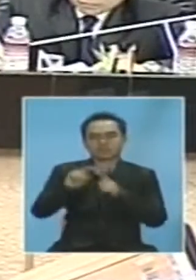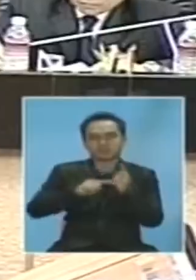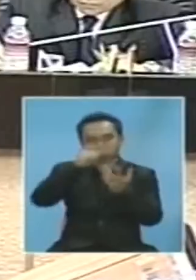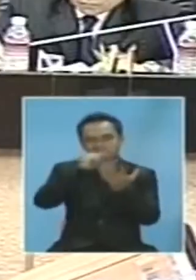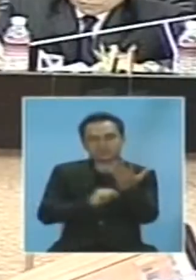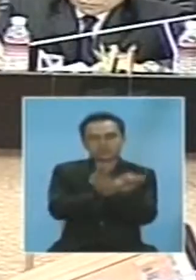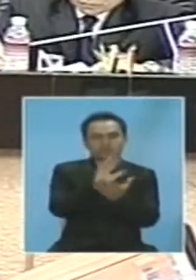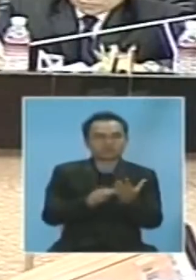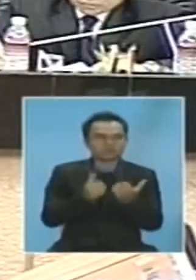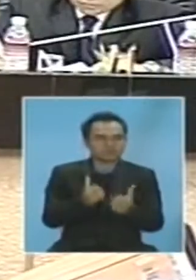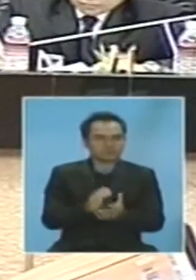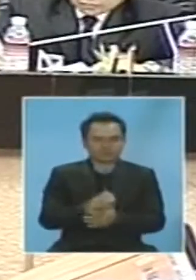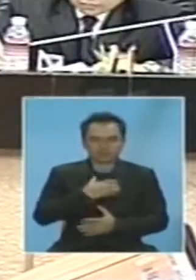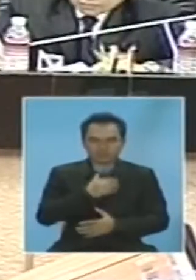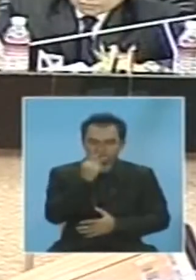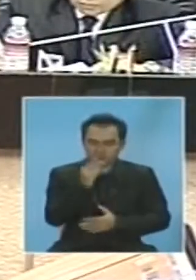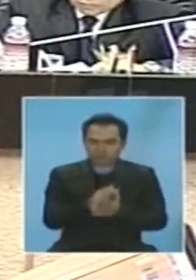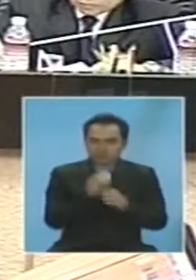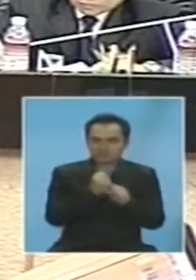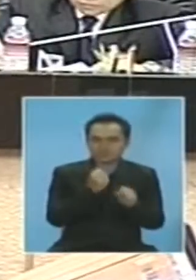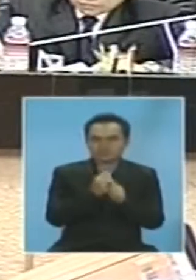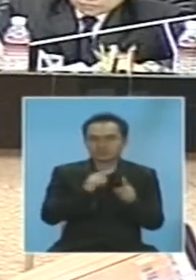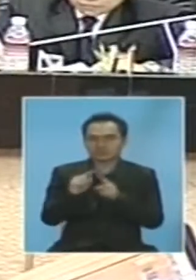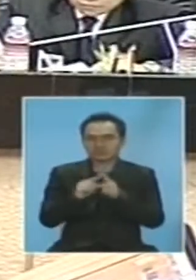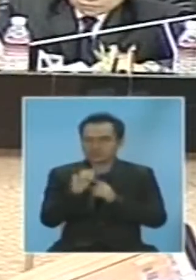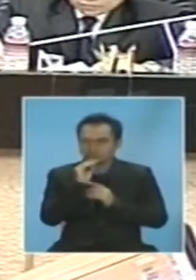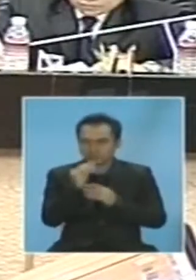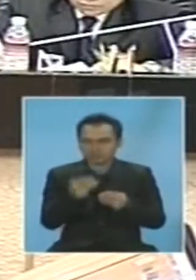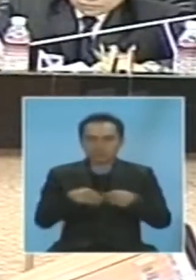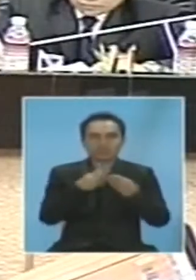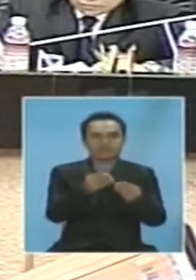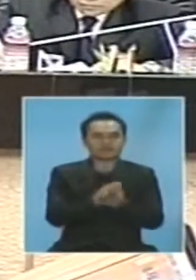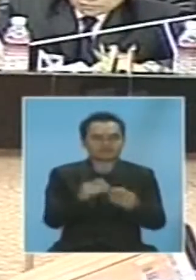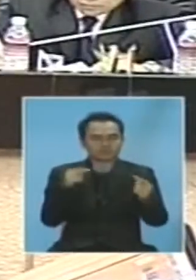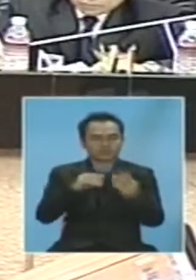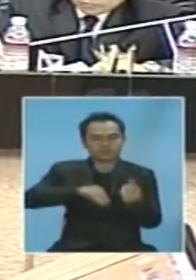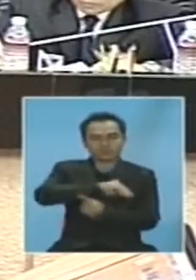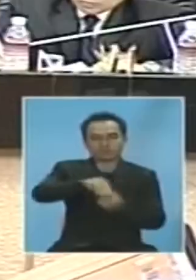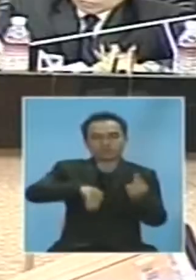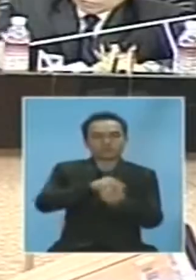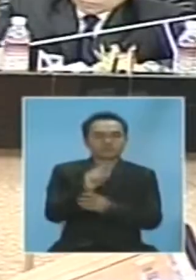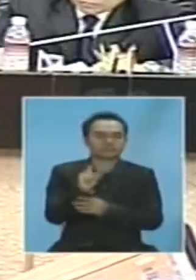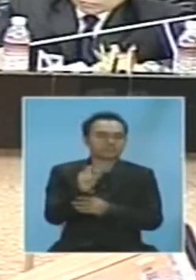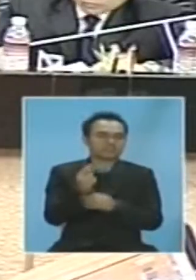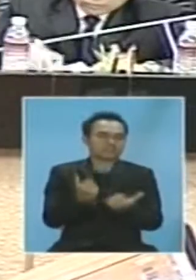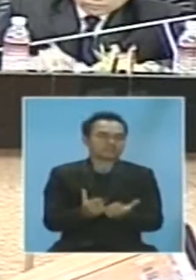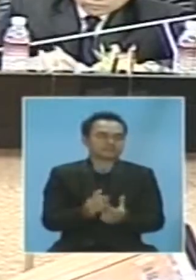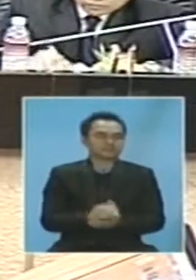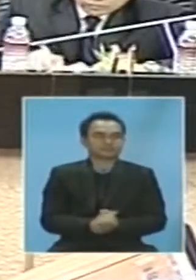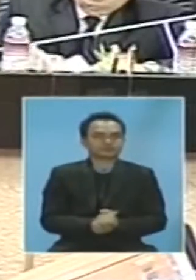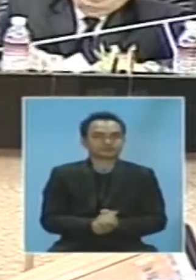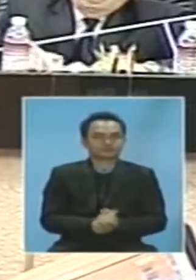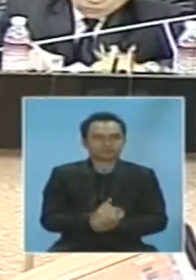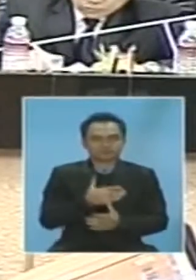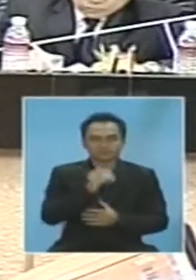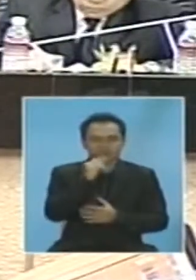เทศให้มีความกินดีอยู่ดีและยังส่งผลต่อการหมุนเวียนที่ดีของเศรษฐกิจโดยรวมด้วย